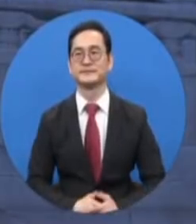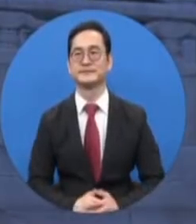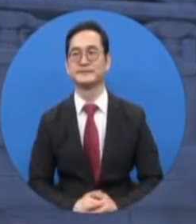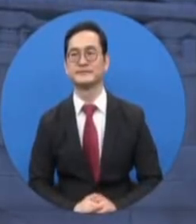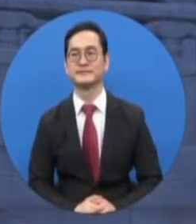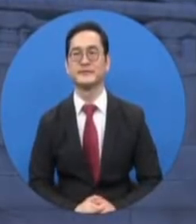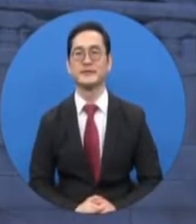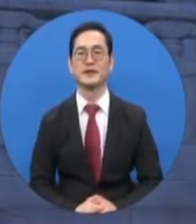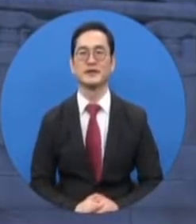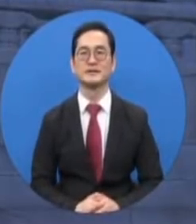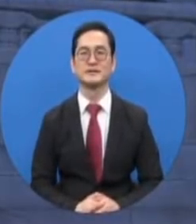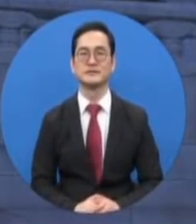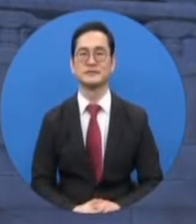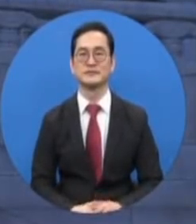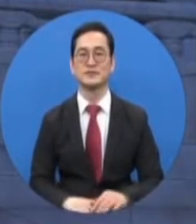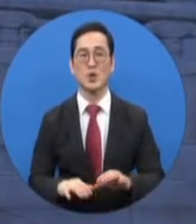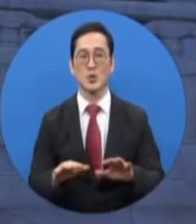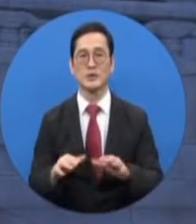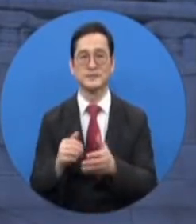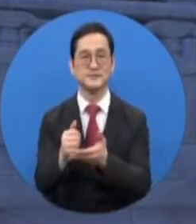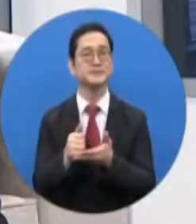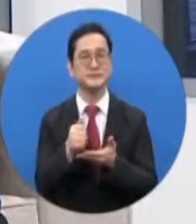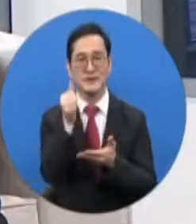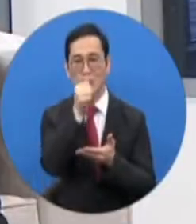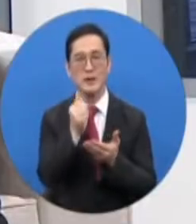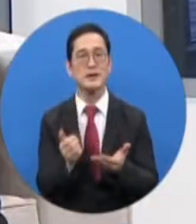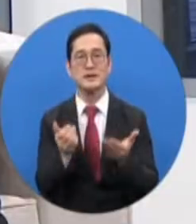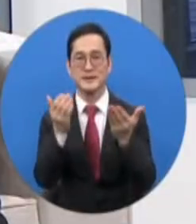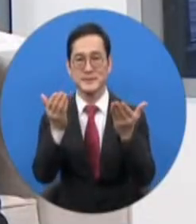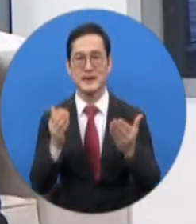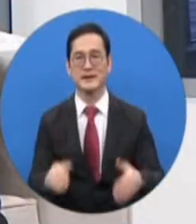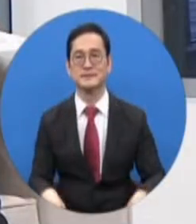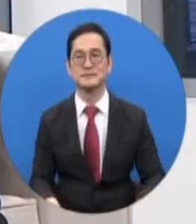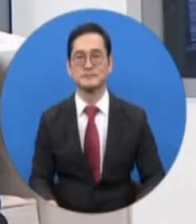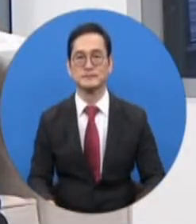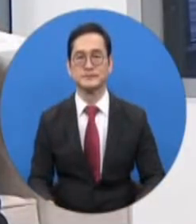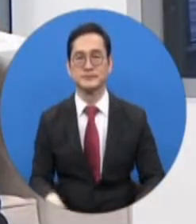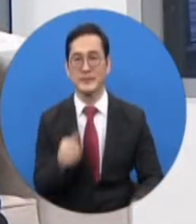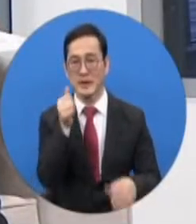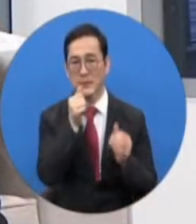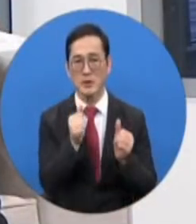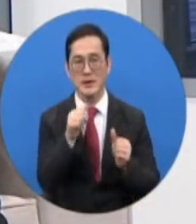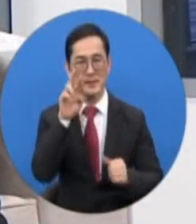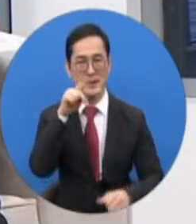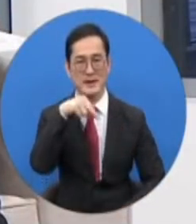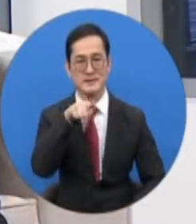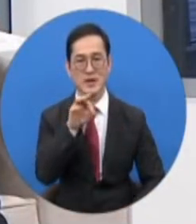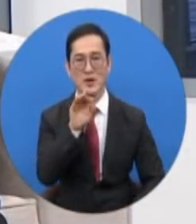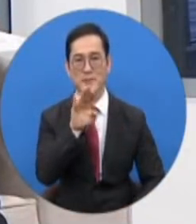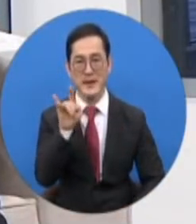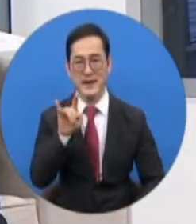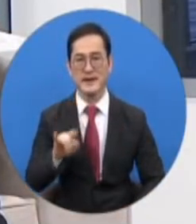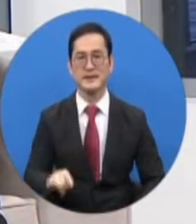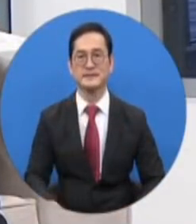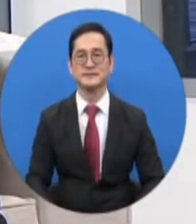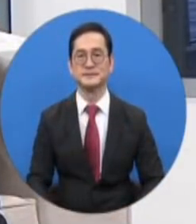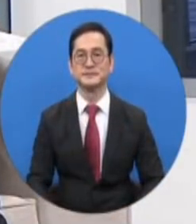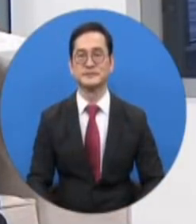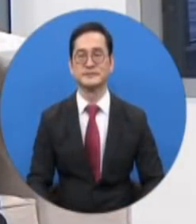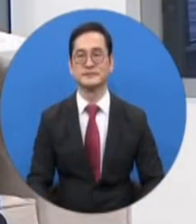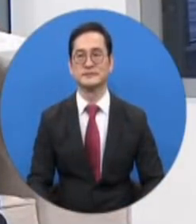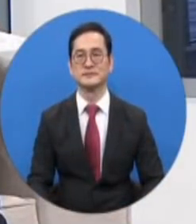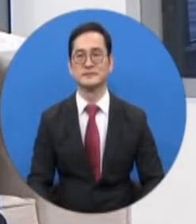목요일 아침 함께하신 분들 소개해드리겠습니다. 강력계 형사 출신의 변호사 박성배 변호사님,